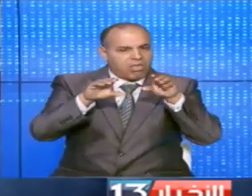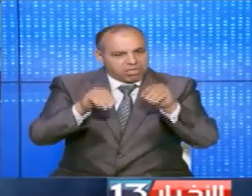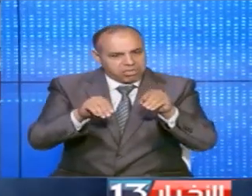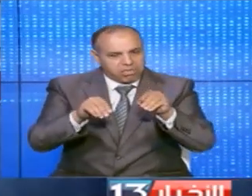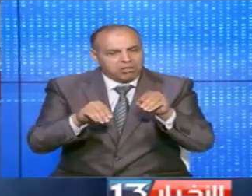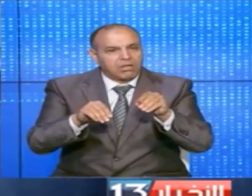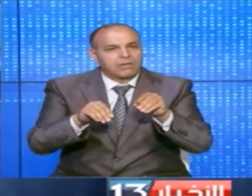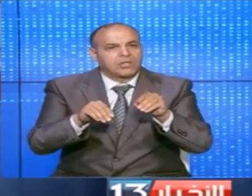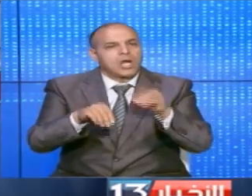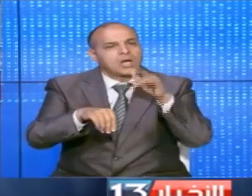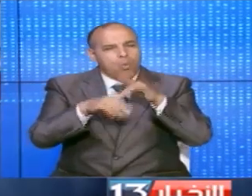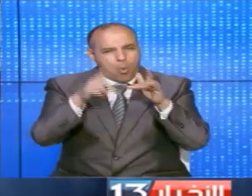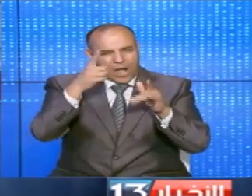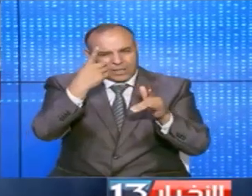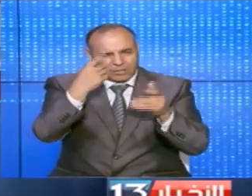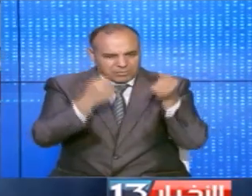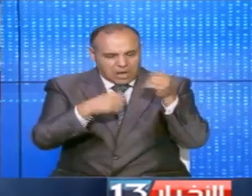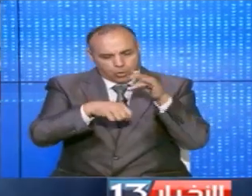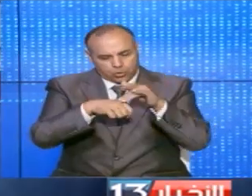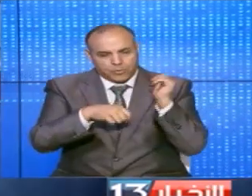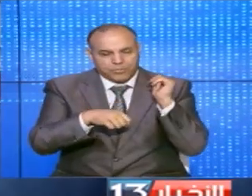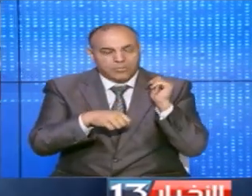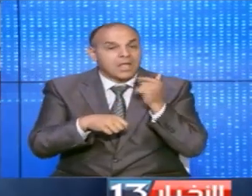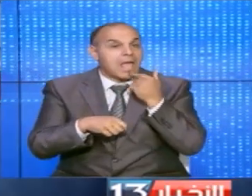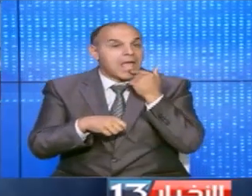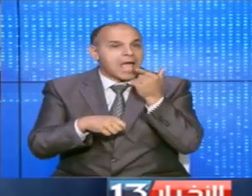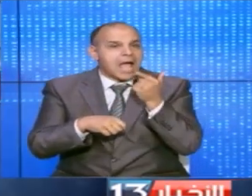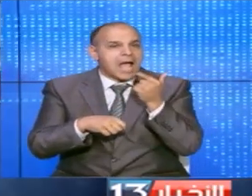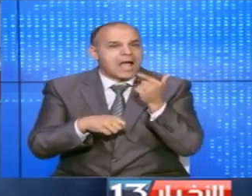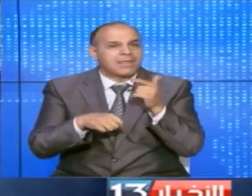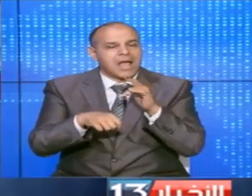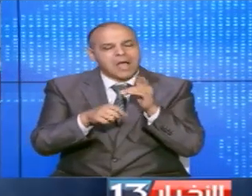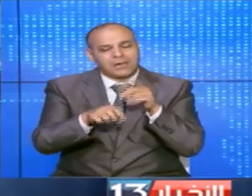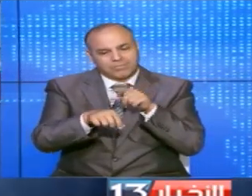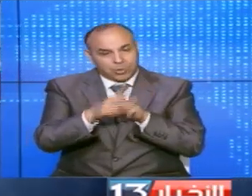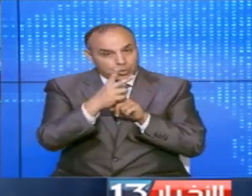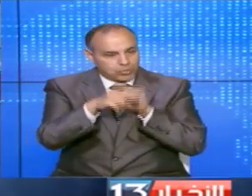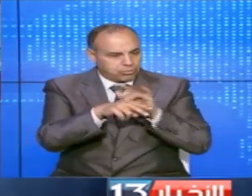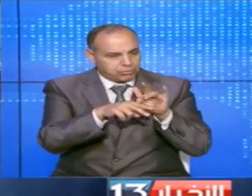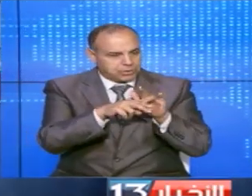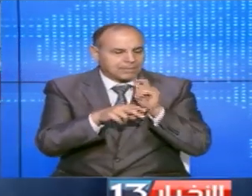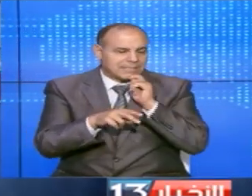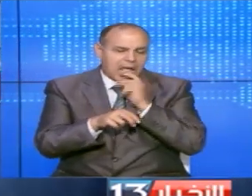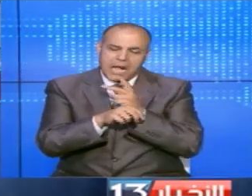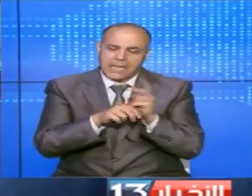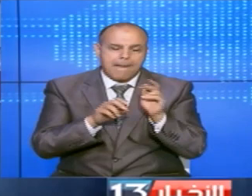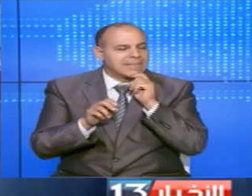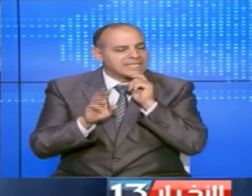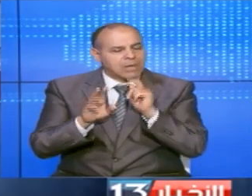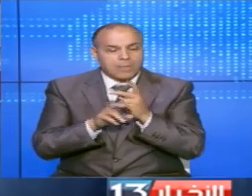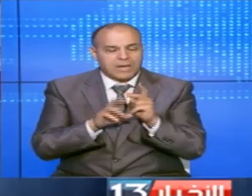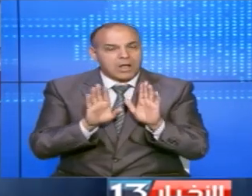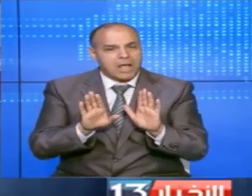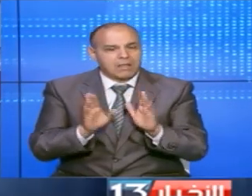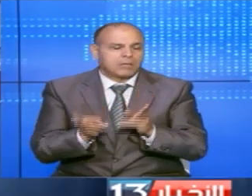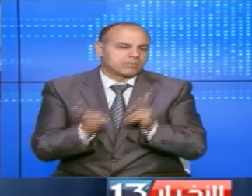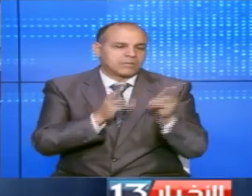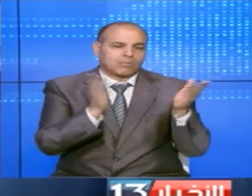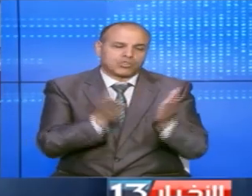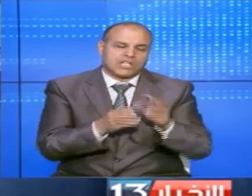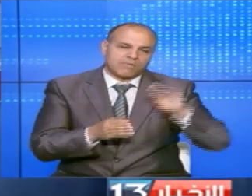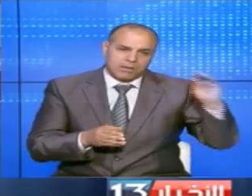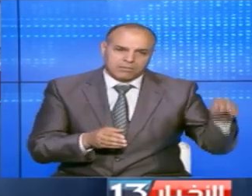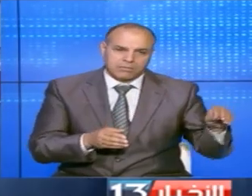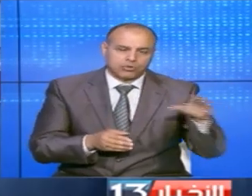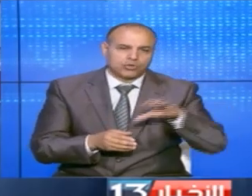اسفر عن اصابه راكبي السياره مضيفه ان حاله المصابين لا تت ثوره كبيره وتم نقلهما الى المستشفى